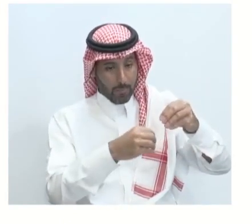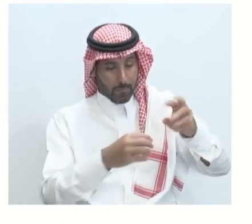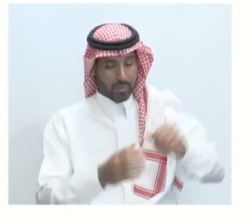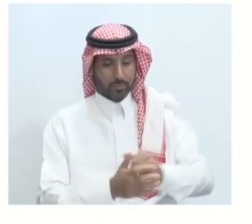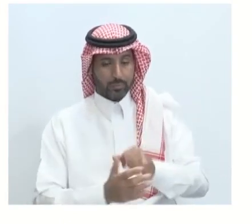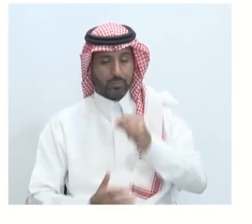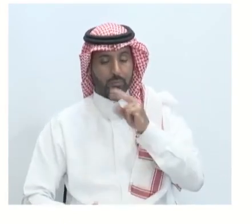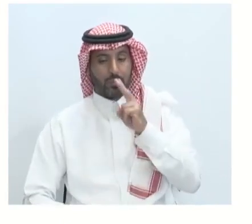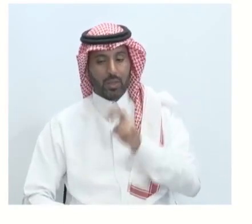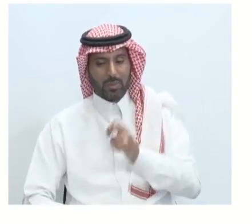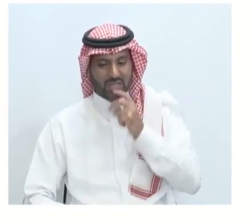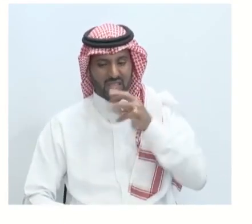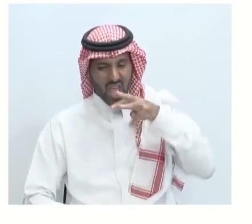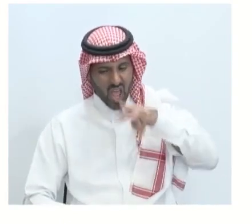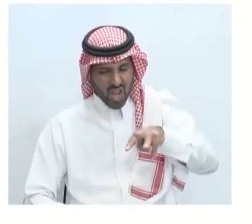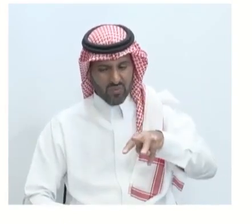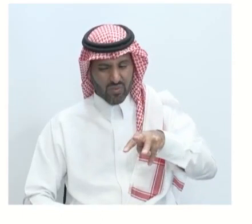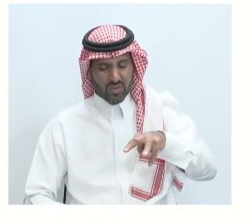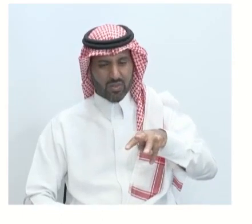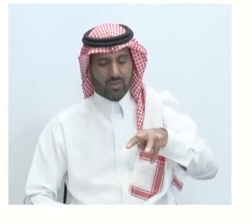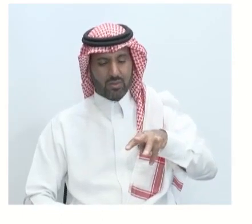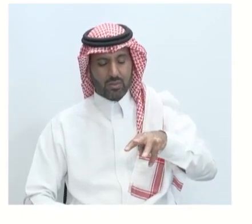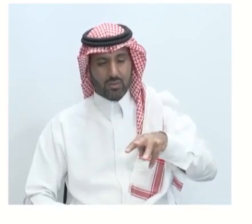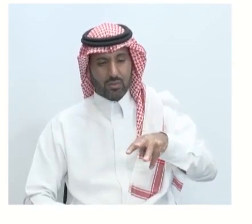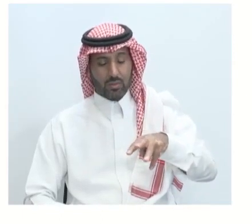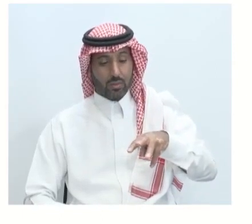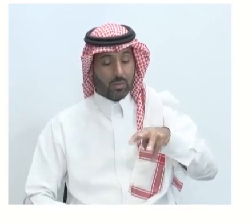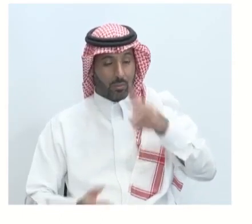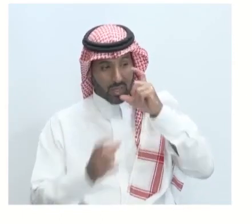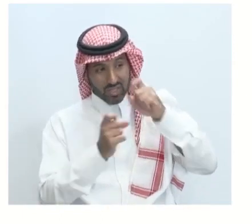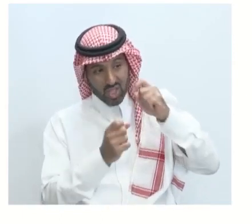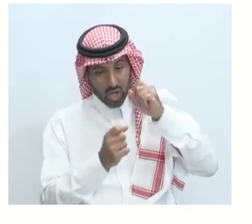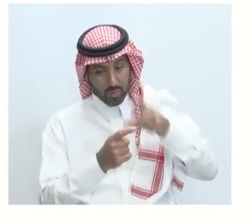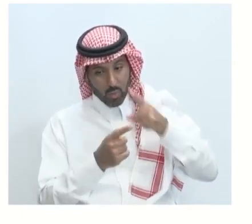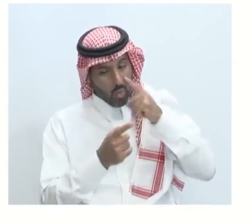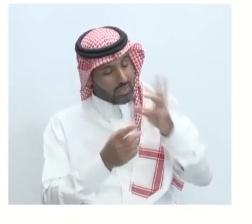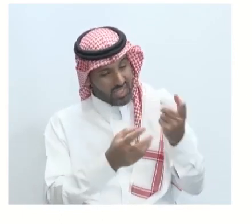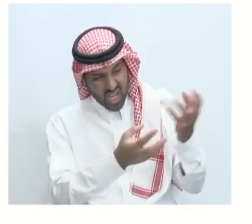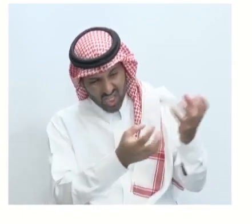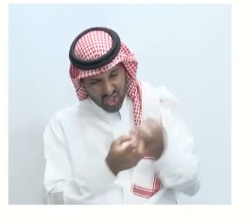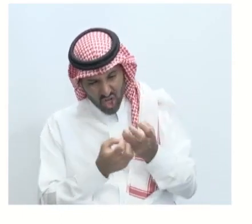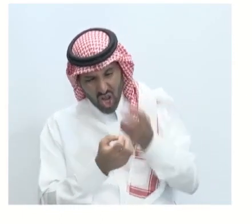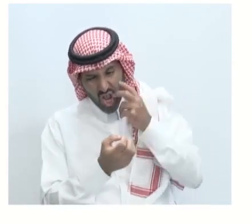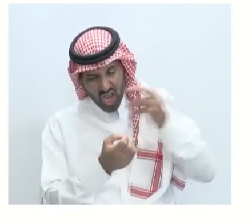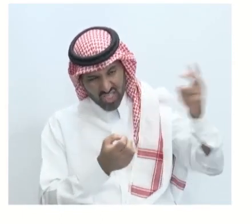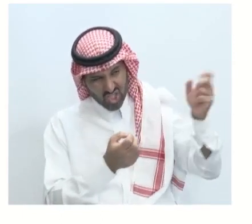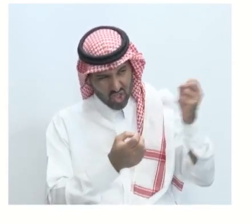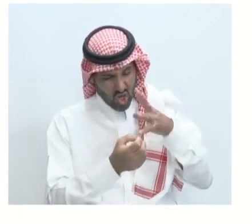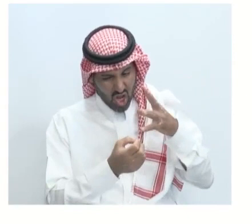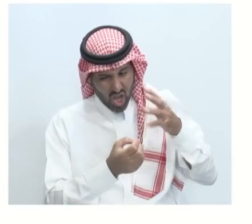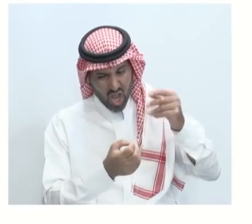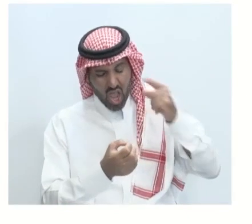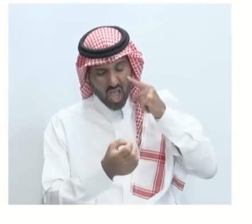200000 اكثر من 200000 مصدر للاشعه تحت الحمراء واغلبها